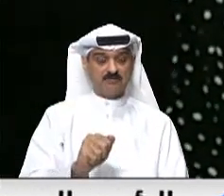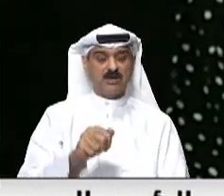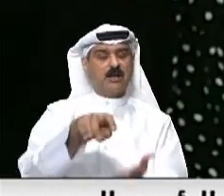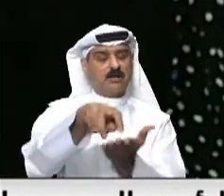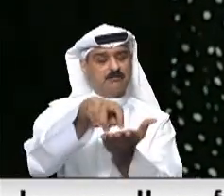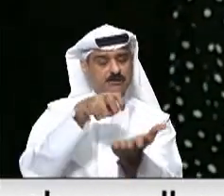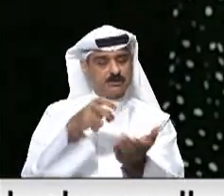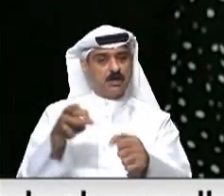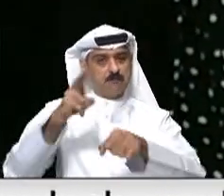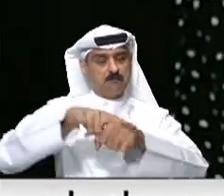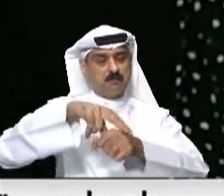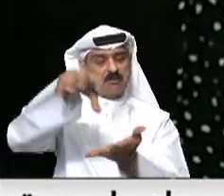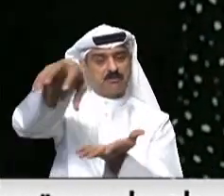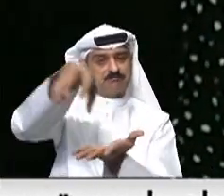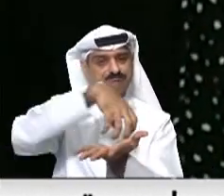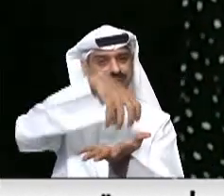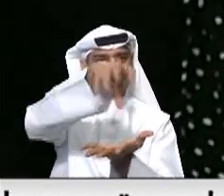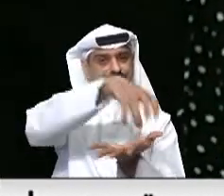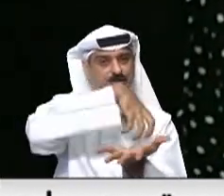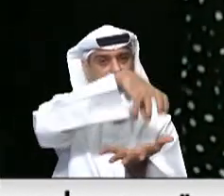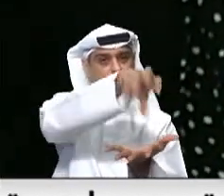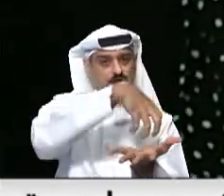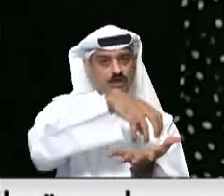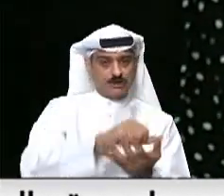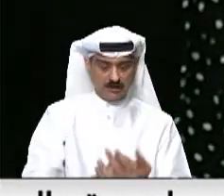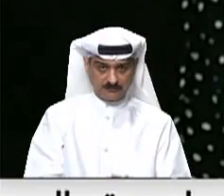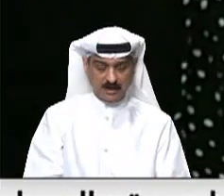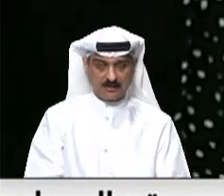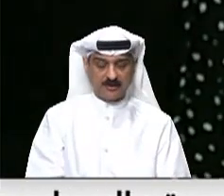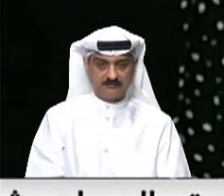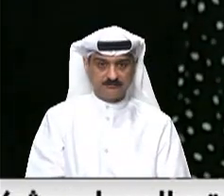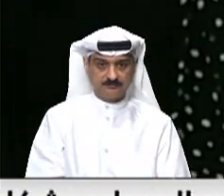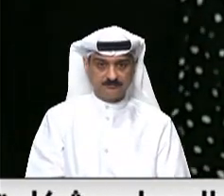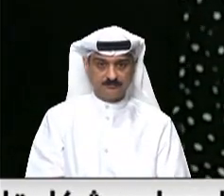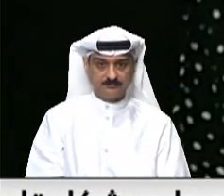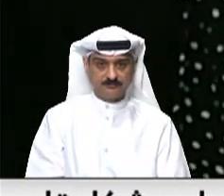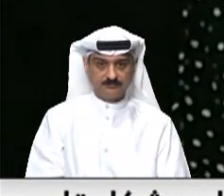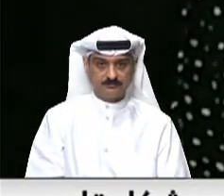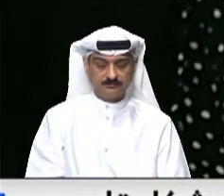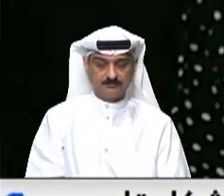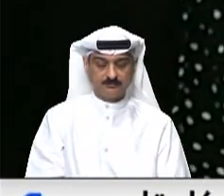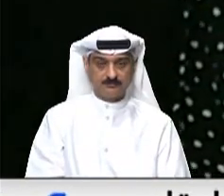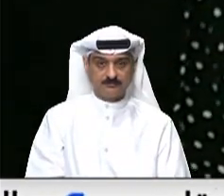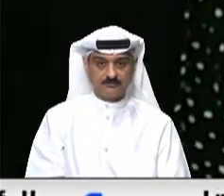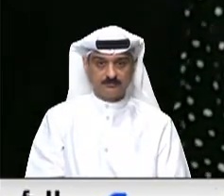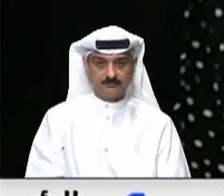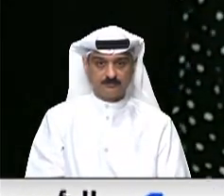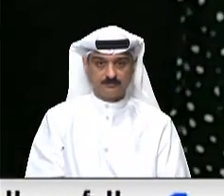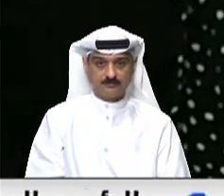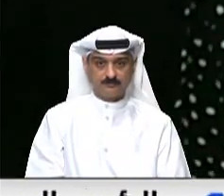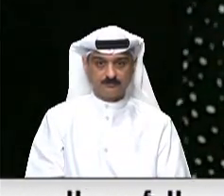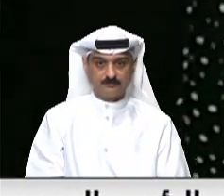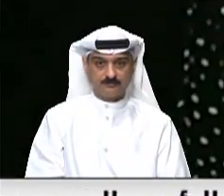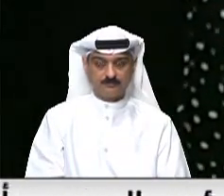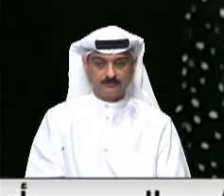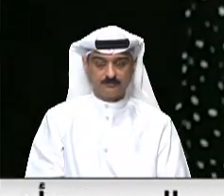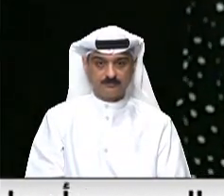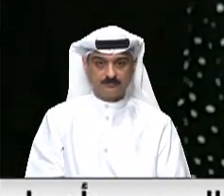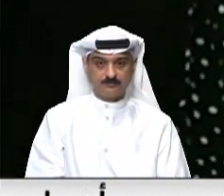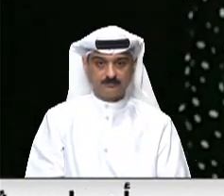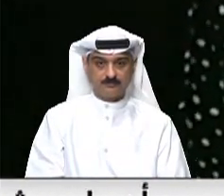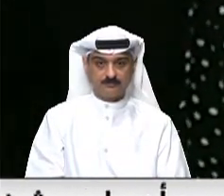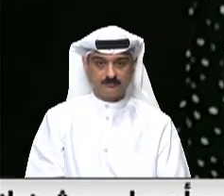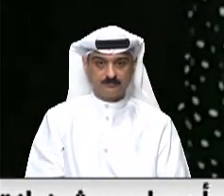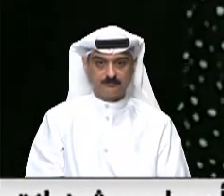حدث خلاف كبير، وزارة الدفاع الروسية وطبعا الكرملين يريد ضم فاغنر إلى داخل هيكل